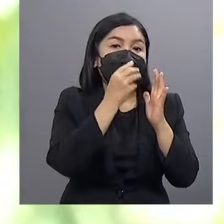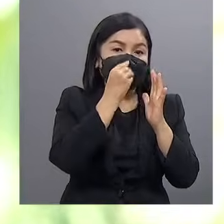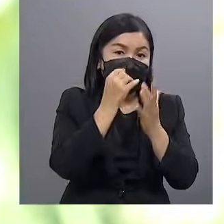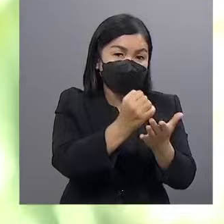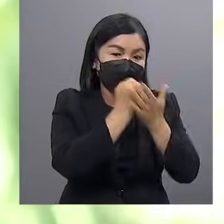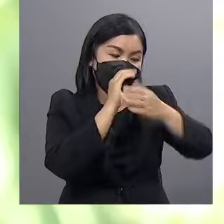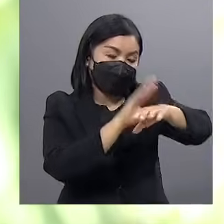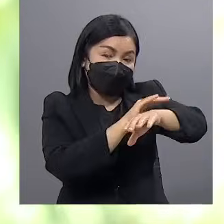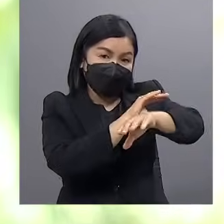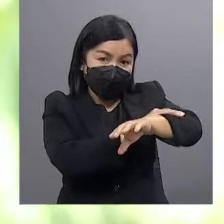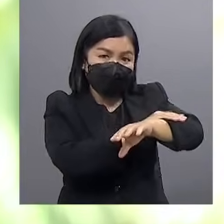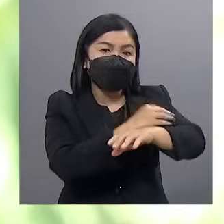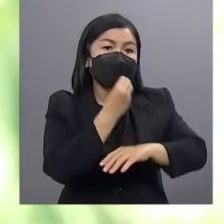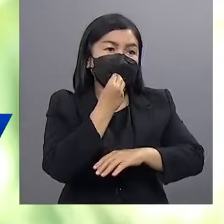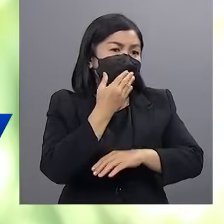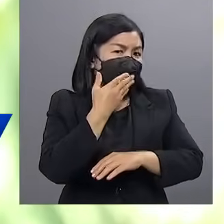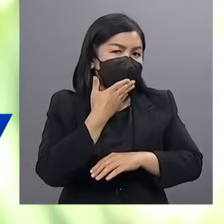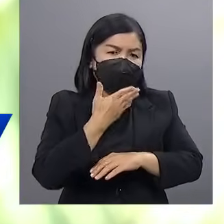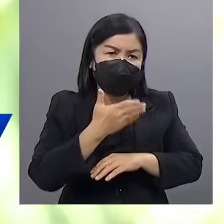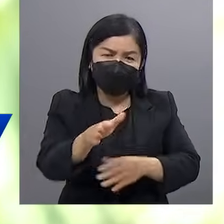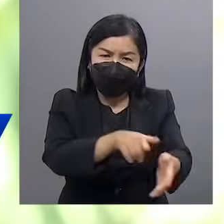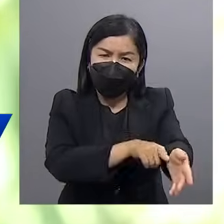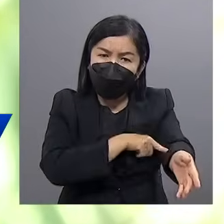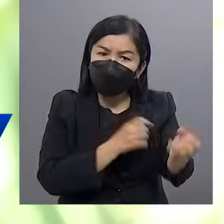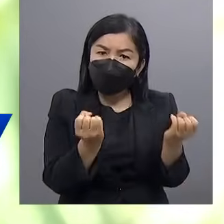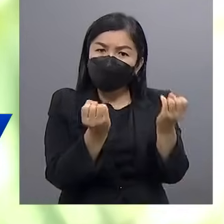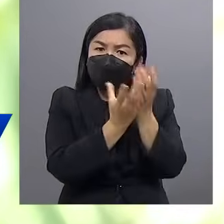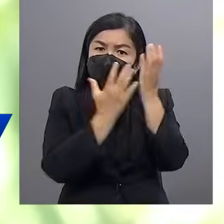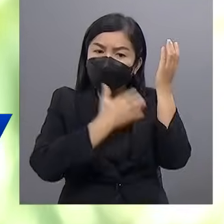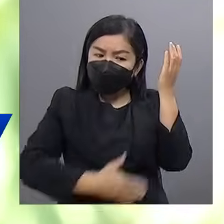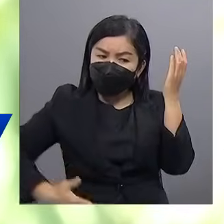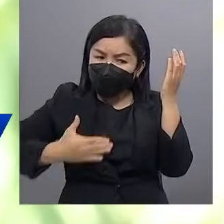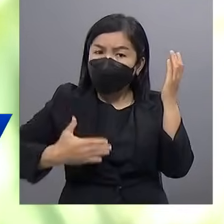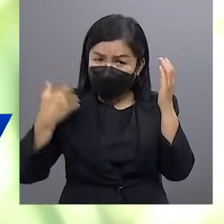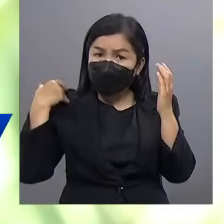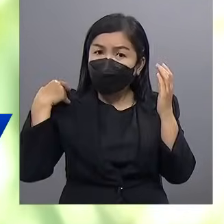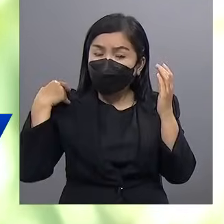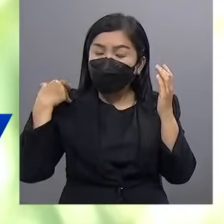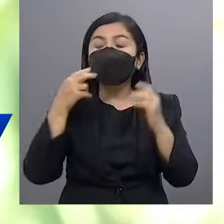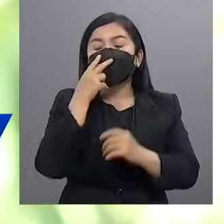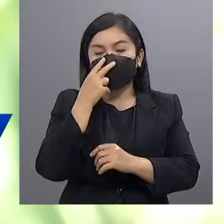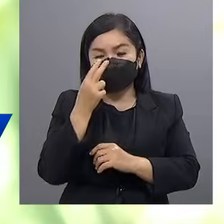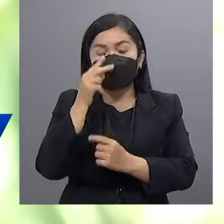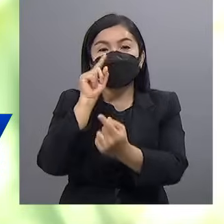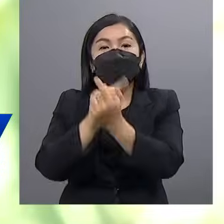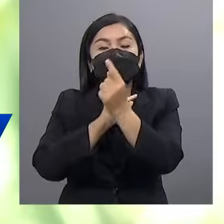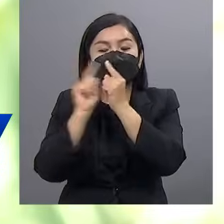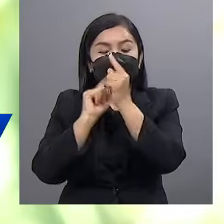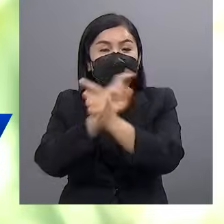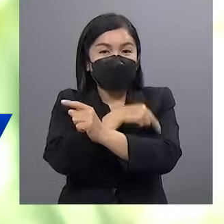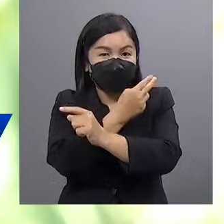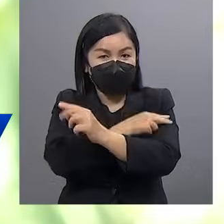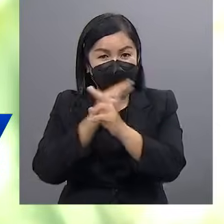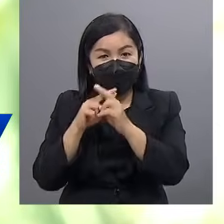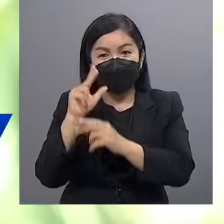เป็นระยะเวลายาวนานจะส่งผลอย่างไรต่อสุขภาพของเราบ้างค่ะร่วมพูดคุยกับนายแพทย์ทฤษดาศิรามพุทธิ์